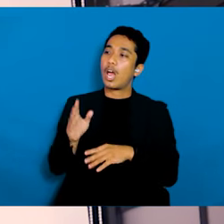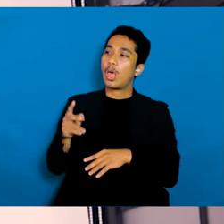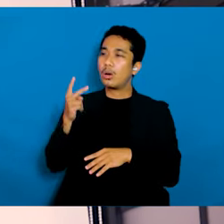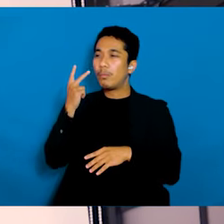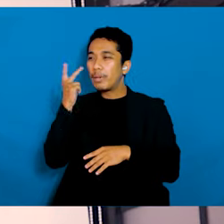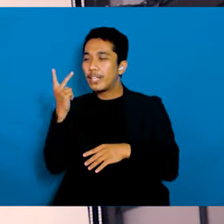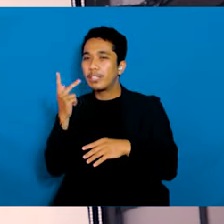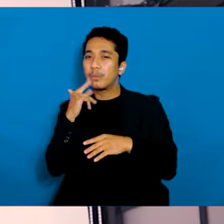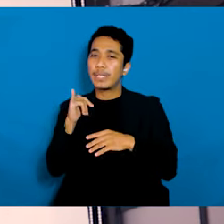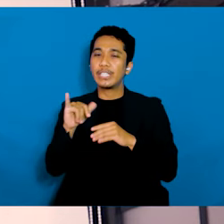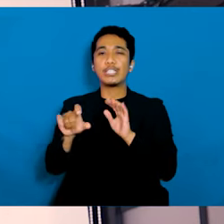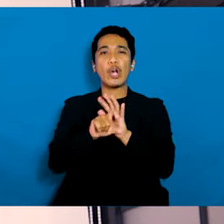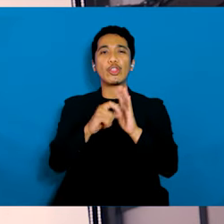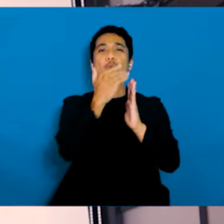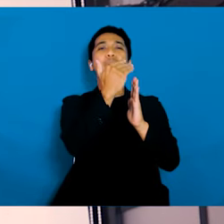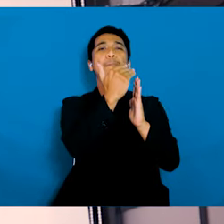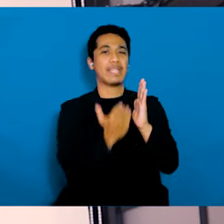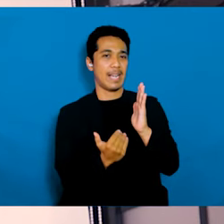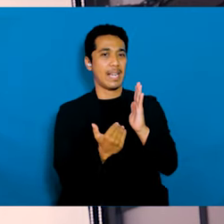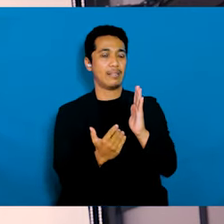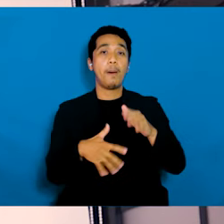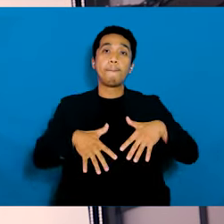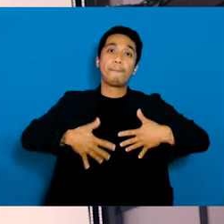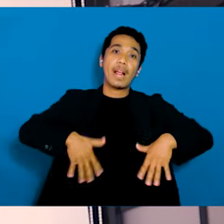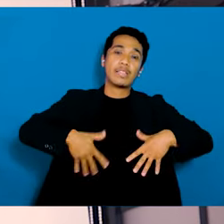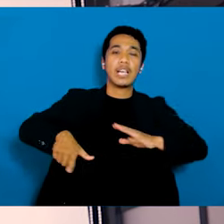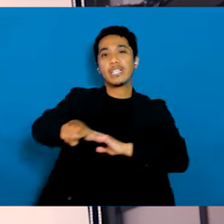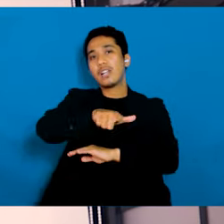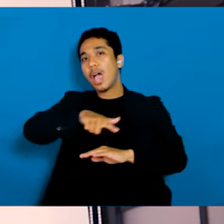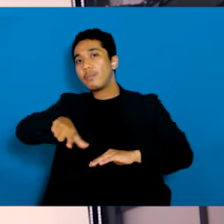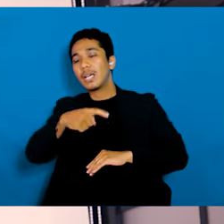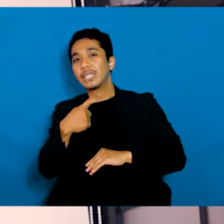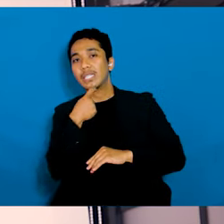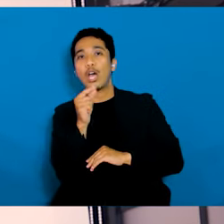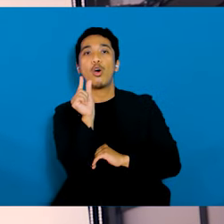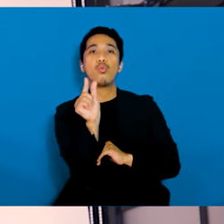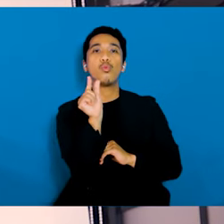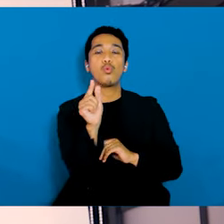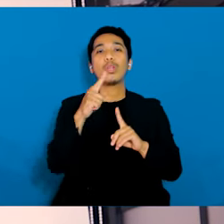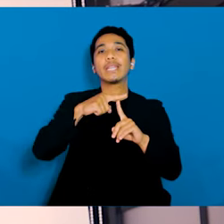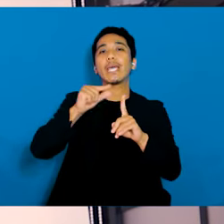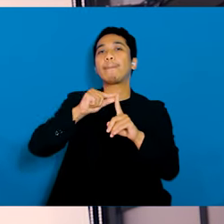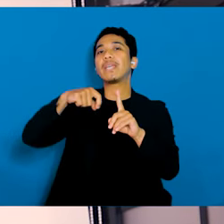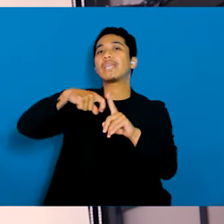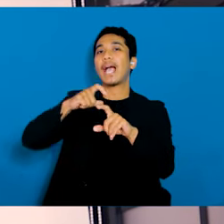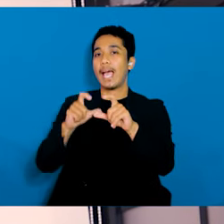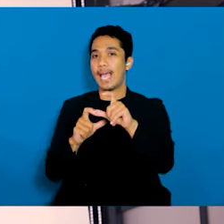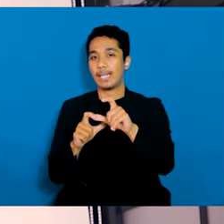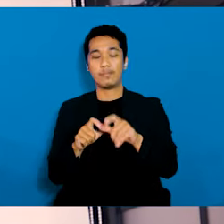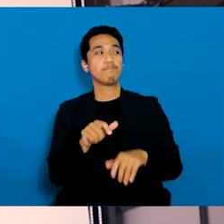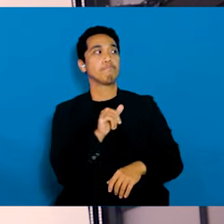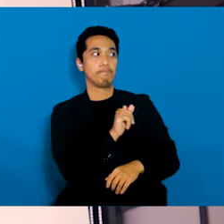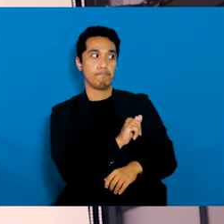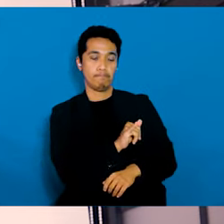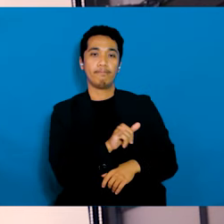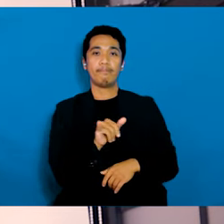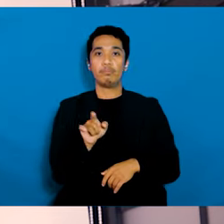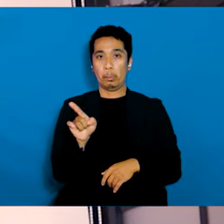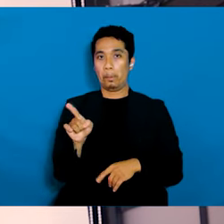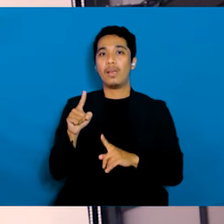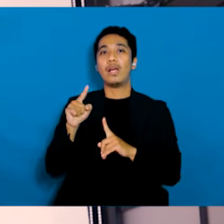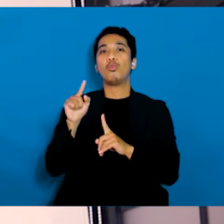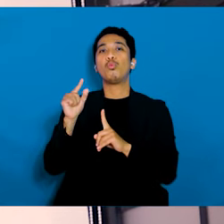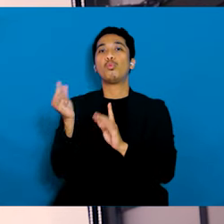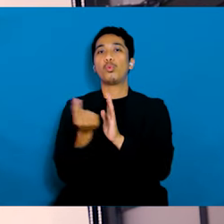Struktural. Dari struktural kalau kita lihat dari kebijakan ya, misalkan nih praktek di lapangan terkait UU TPKS.